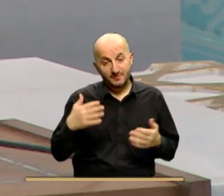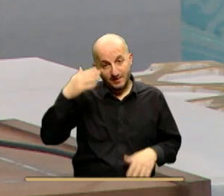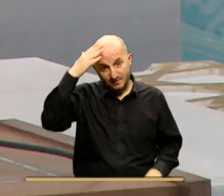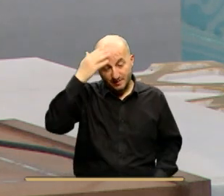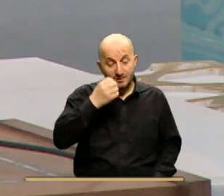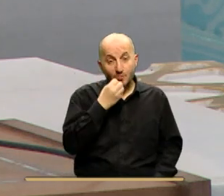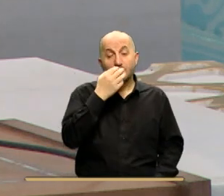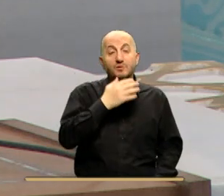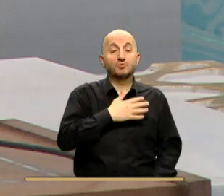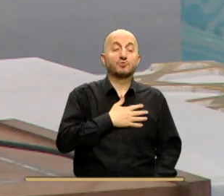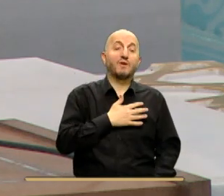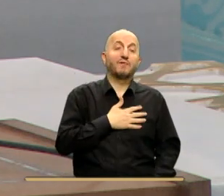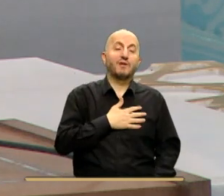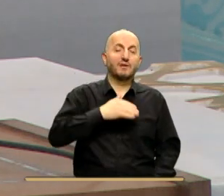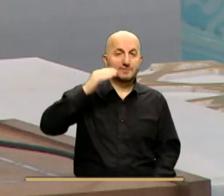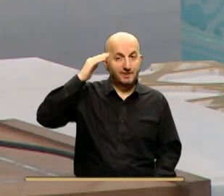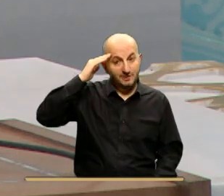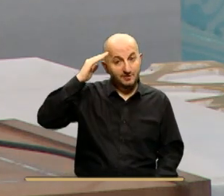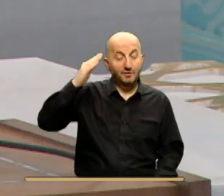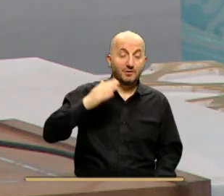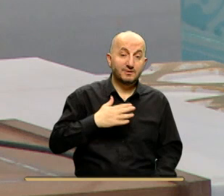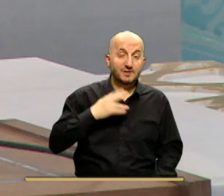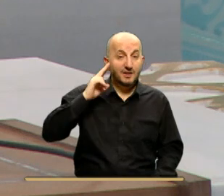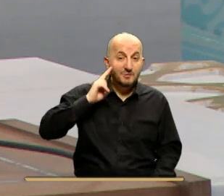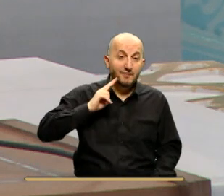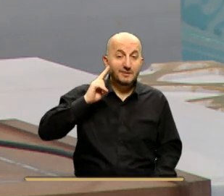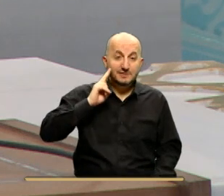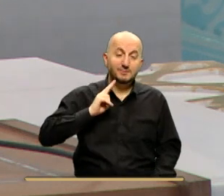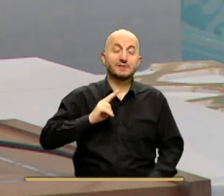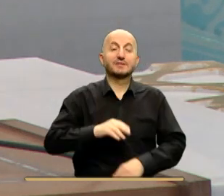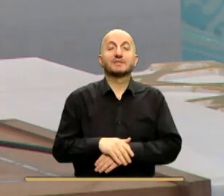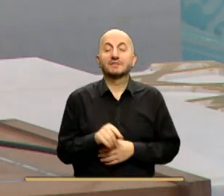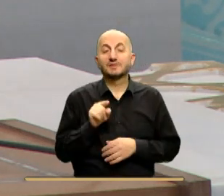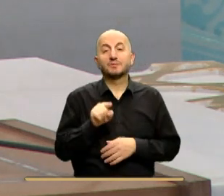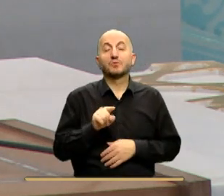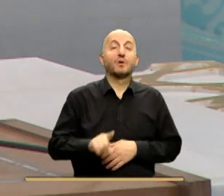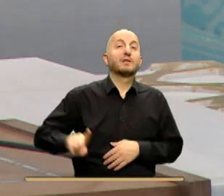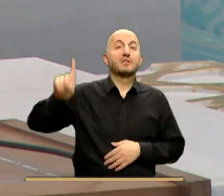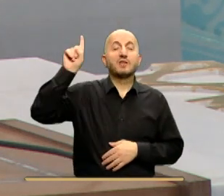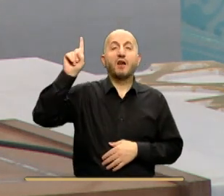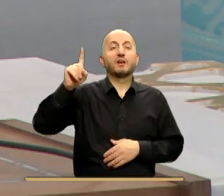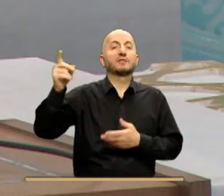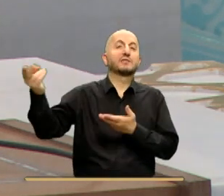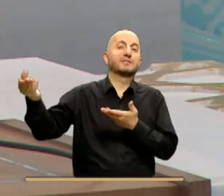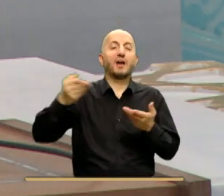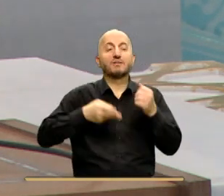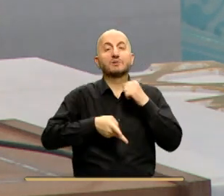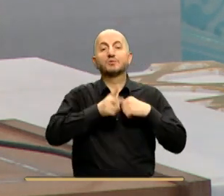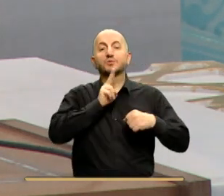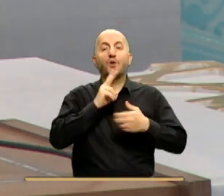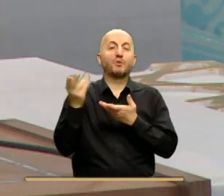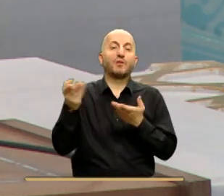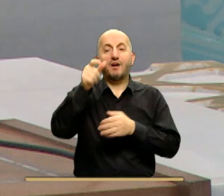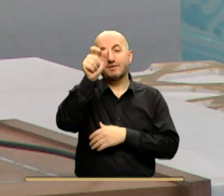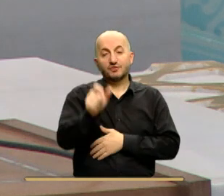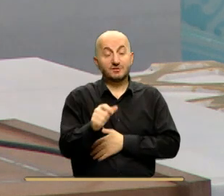Muhammed Mustafa sallallahu aleyhi ve sellem Efendimiz bu ilahi çağrının son davetçisi